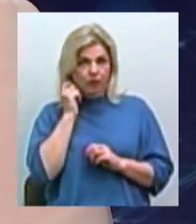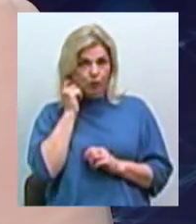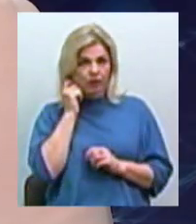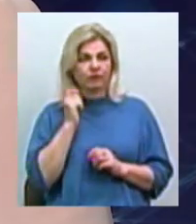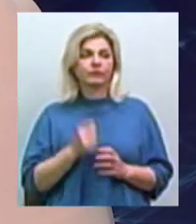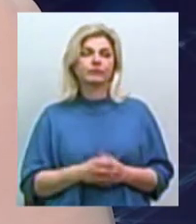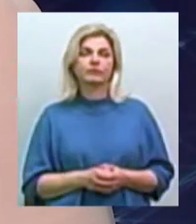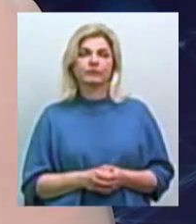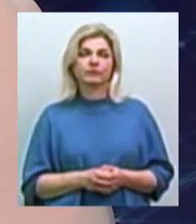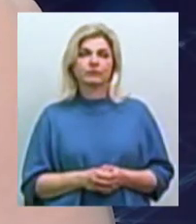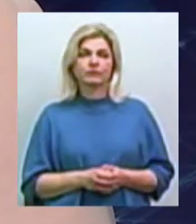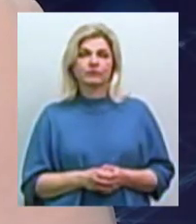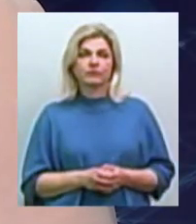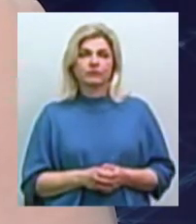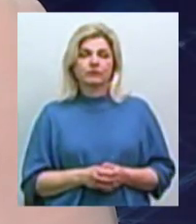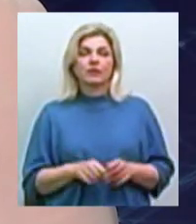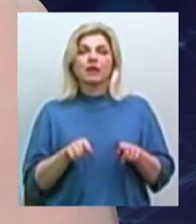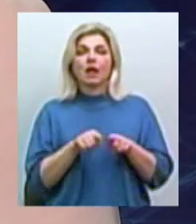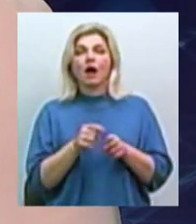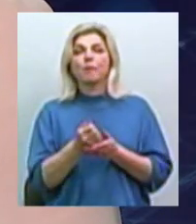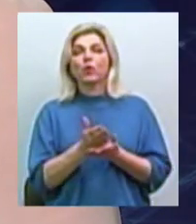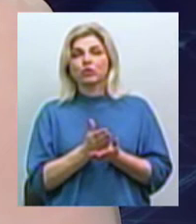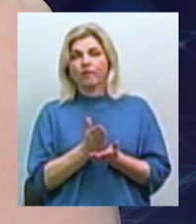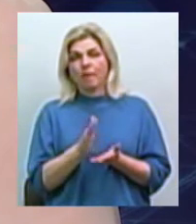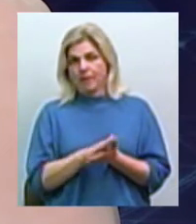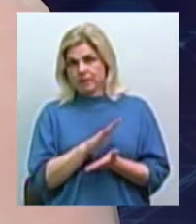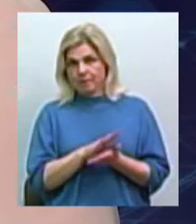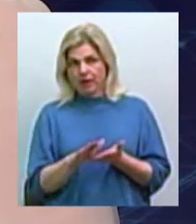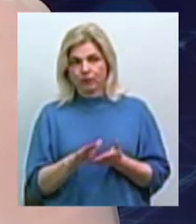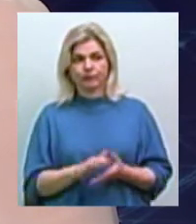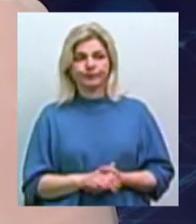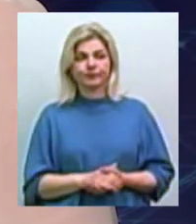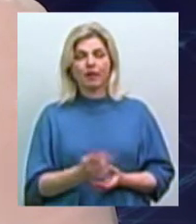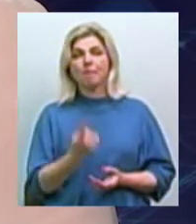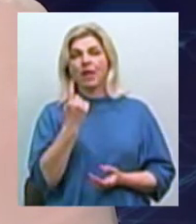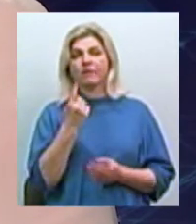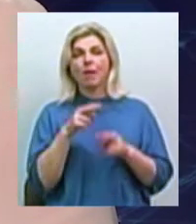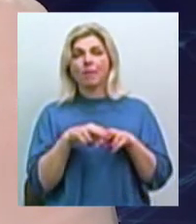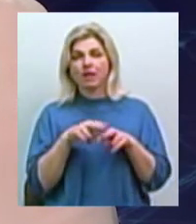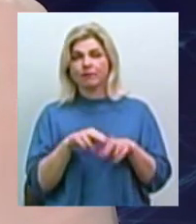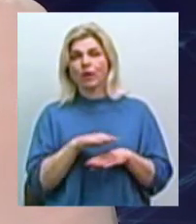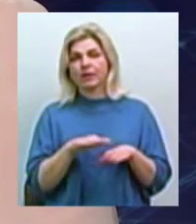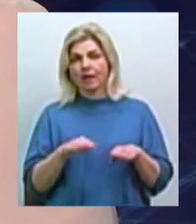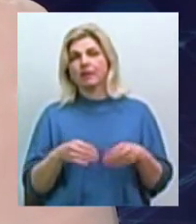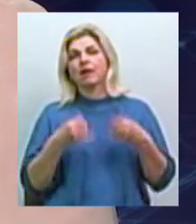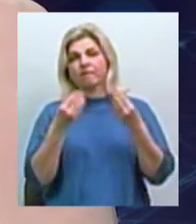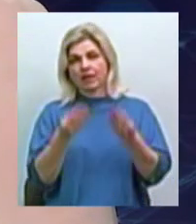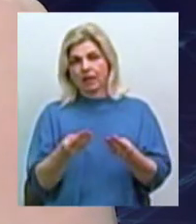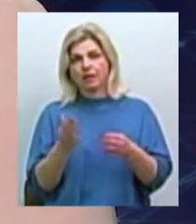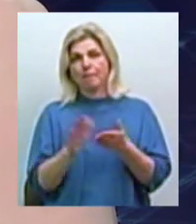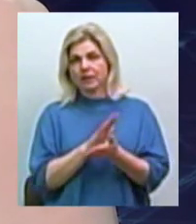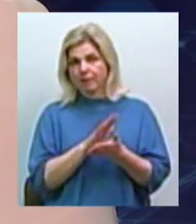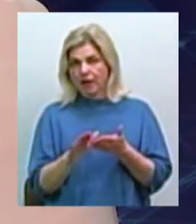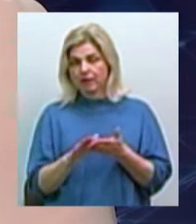14 років, така послуга є безоплатною. Тобто перший паспорт дітям видається безоплатно.